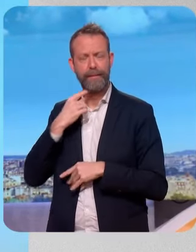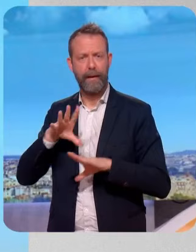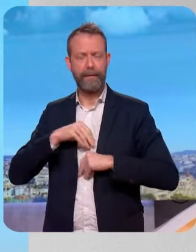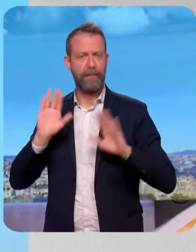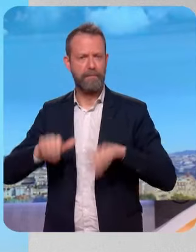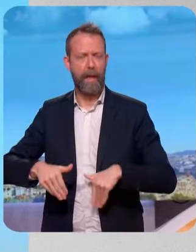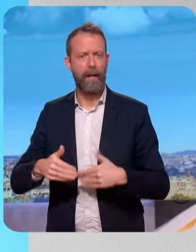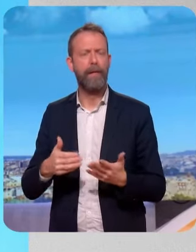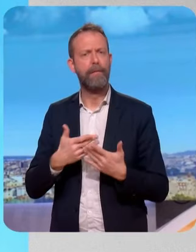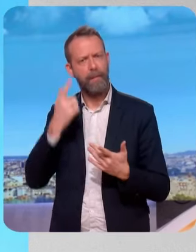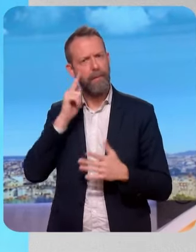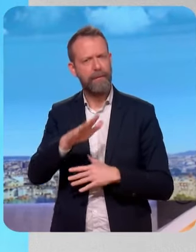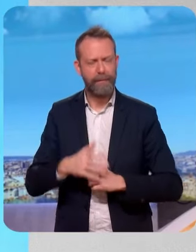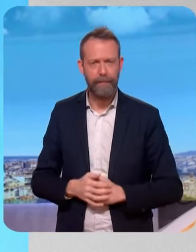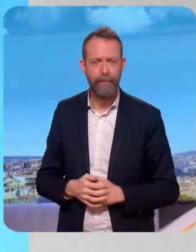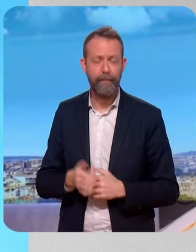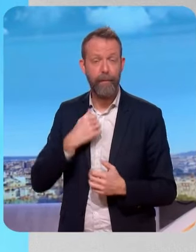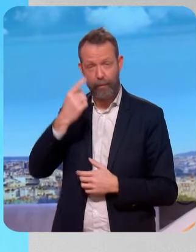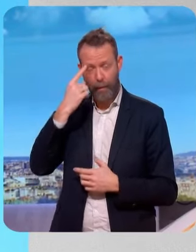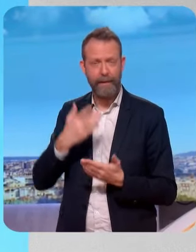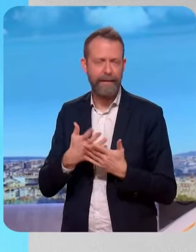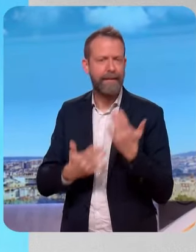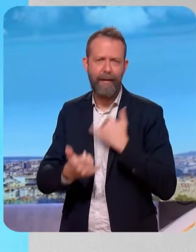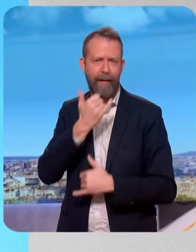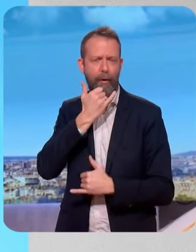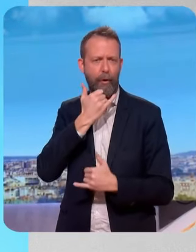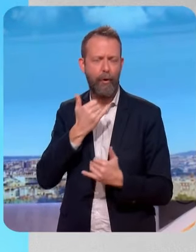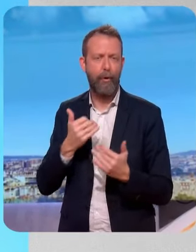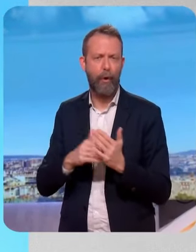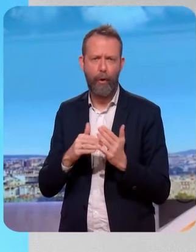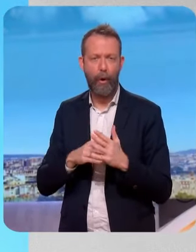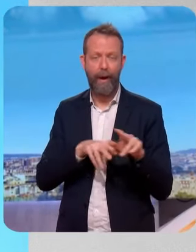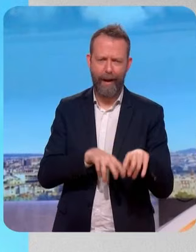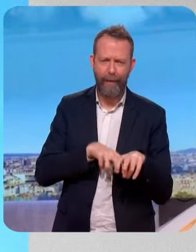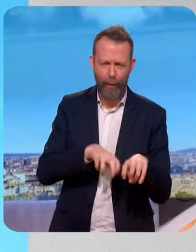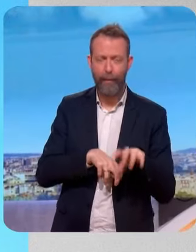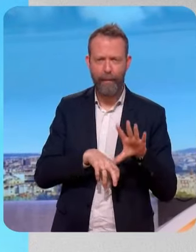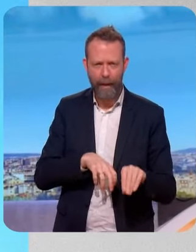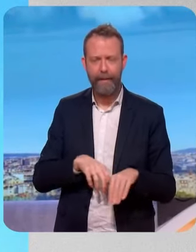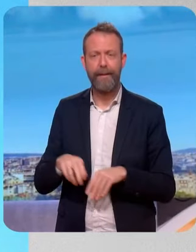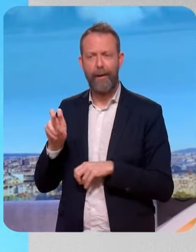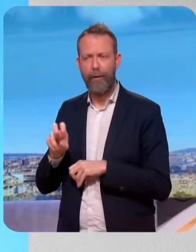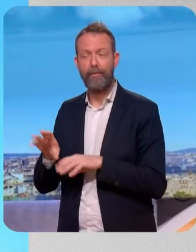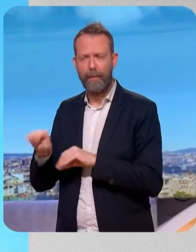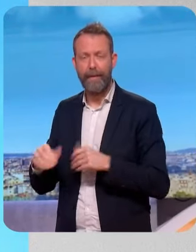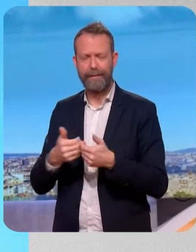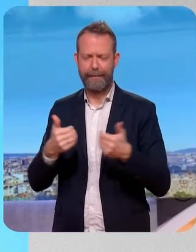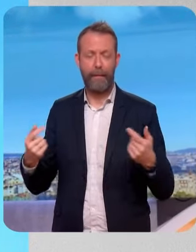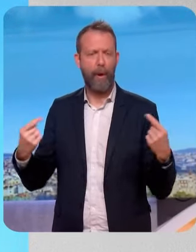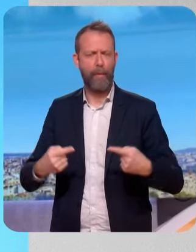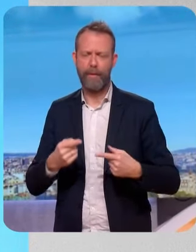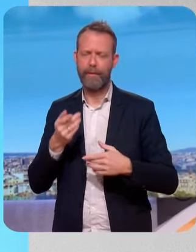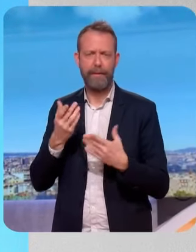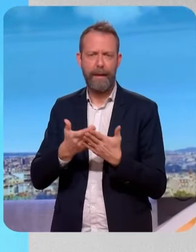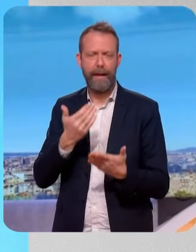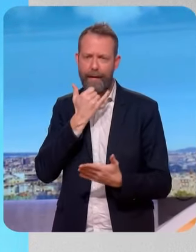l'environnement. Qu'est-ce que vous en pensez? Je pense que ça serait une erreur de continuer à opposer les agriculteurs d'un côté, l'écologie de l'autre. Moi, sur